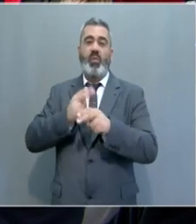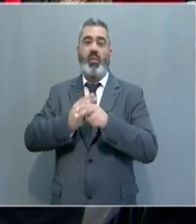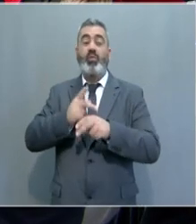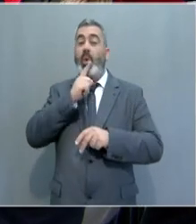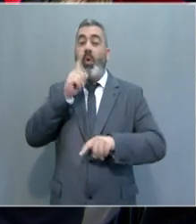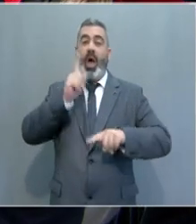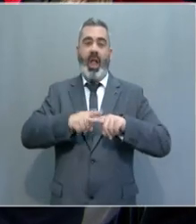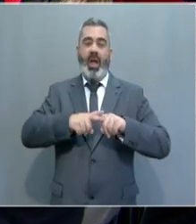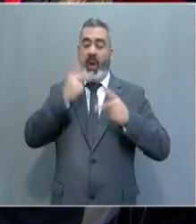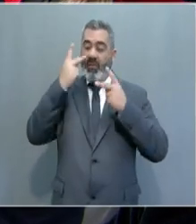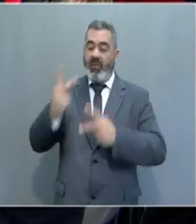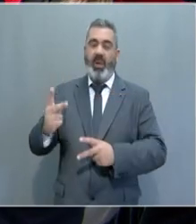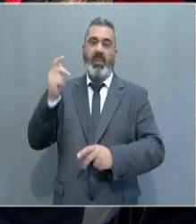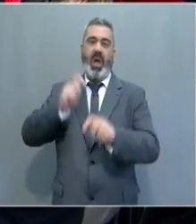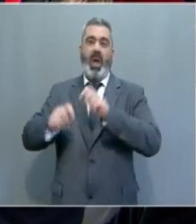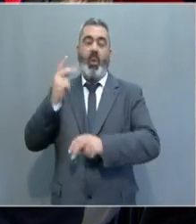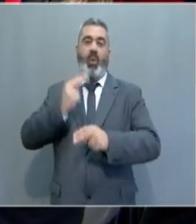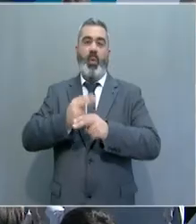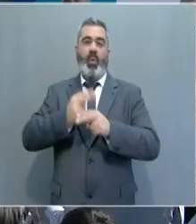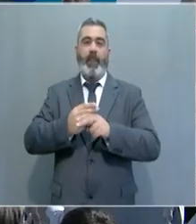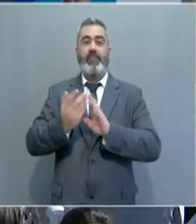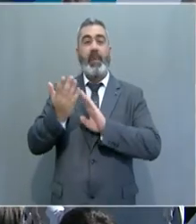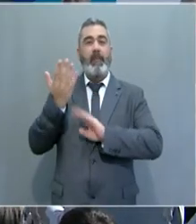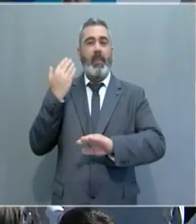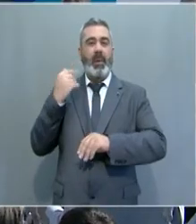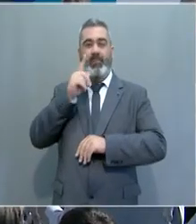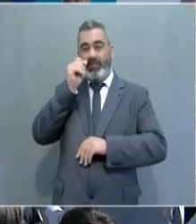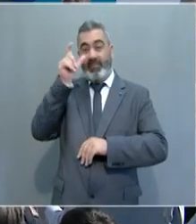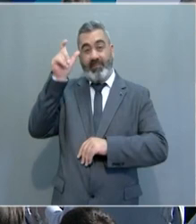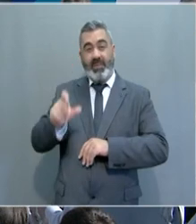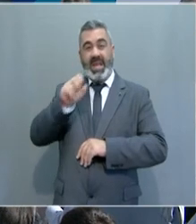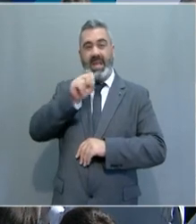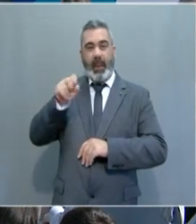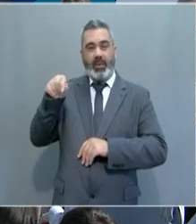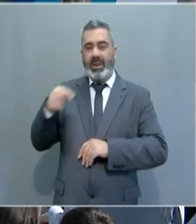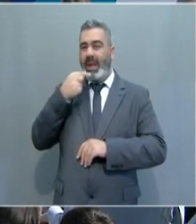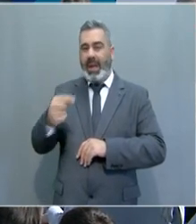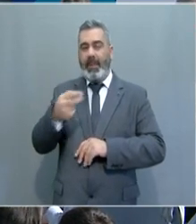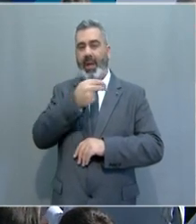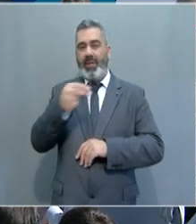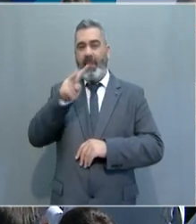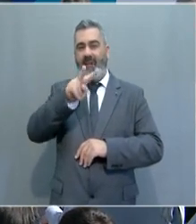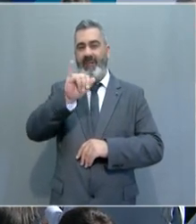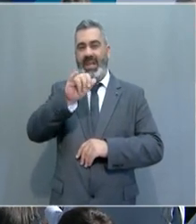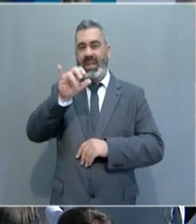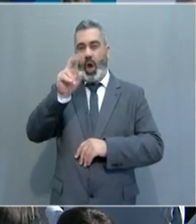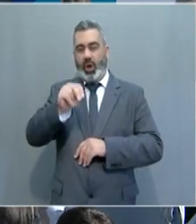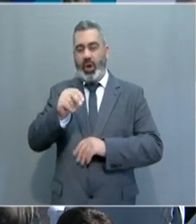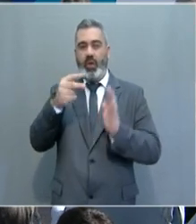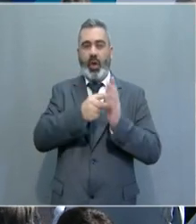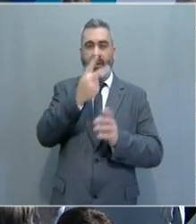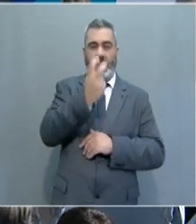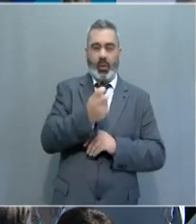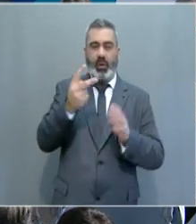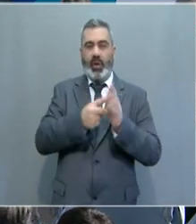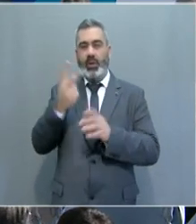Ο κύριος Χιάμης προηγουμένως αναφέρθηκε στη νέα στρατηγική των ΕΛΠΕ, Vision 2025, της οποίας βασικός άξονας